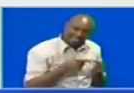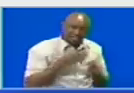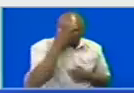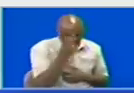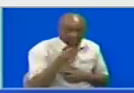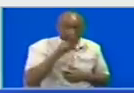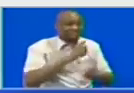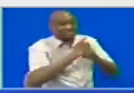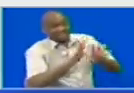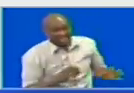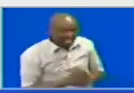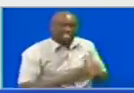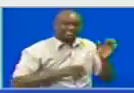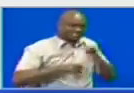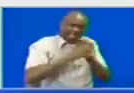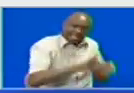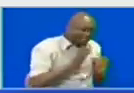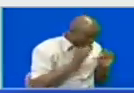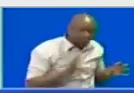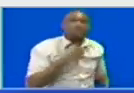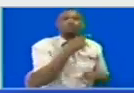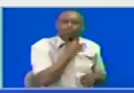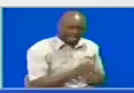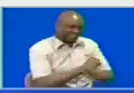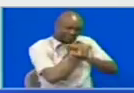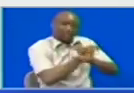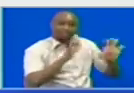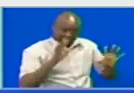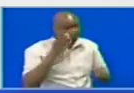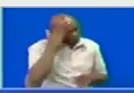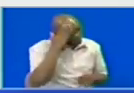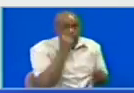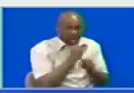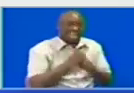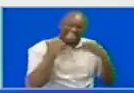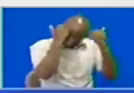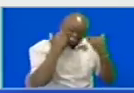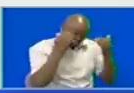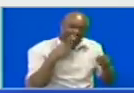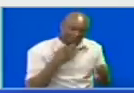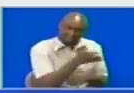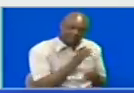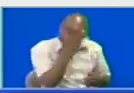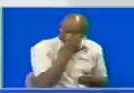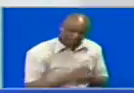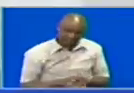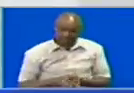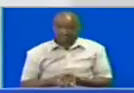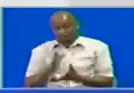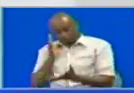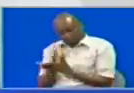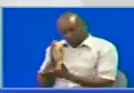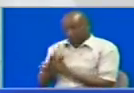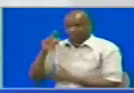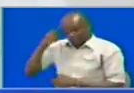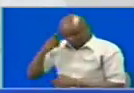huko defender ama striker ukaamua kwenda kwenye kulinda lango ambayo ni kazi yenye kuna pressure mingi sana? Kwa kusema kweli si kuanzia